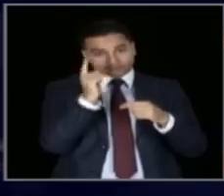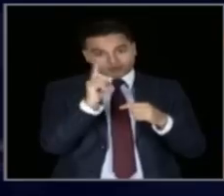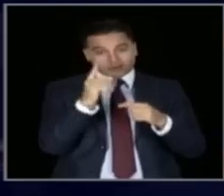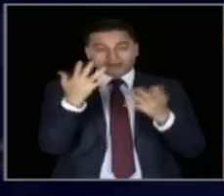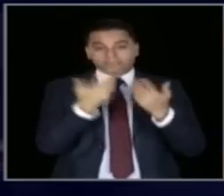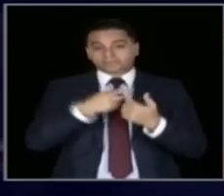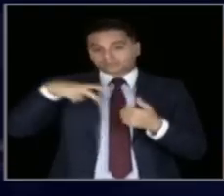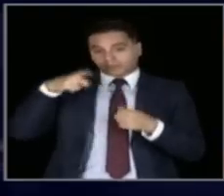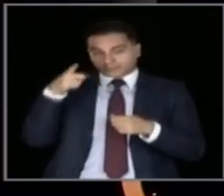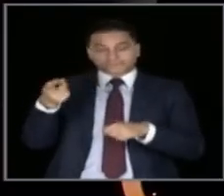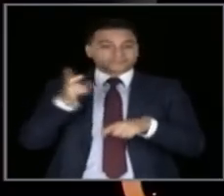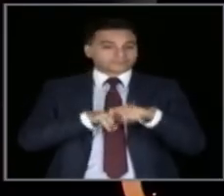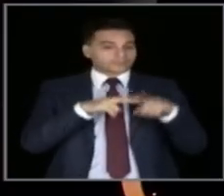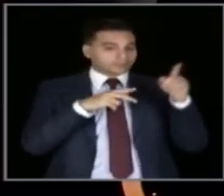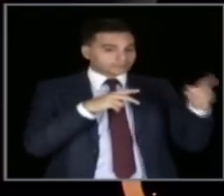80 الهكسوس،